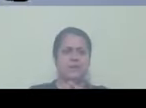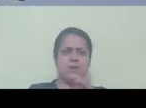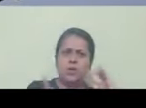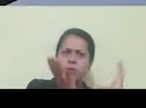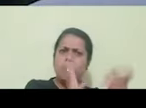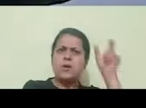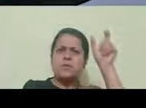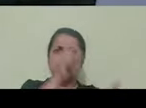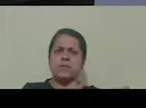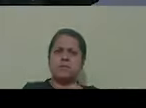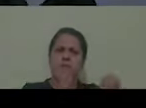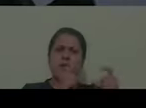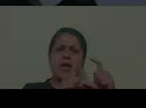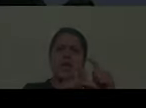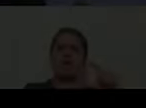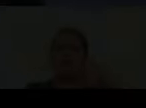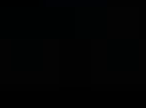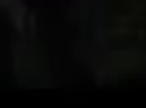रागतलो